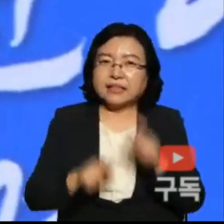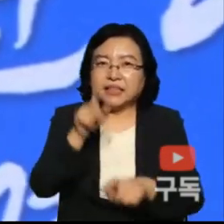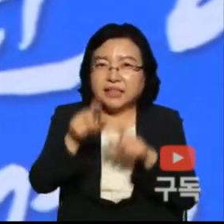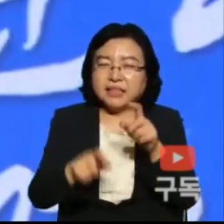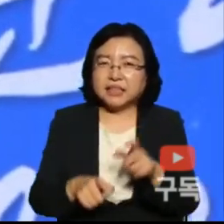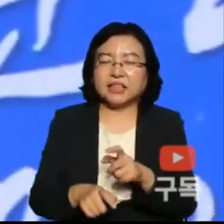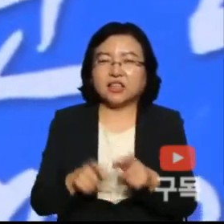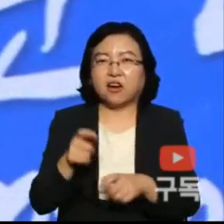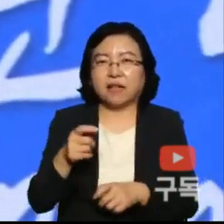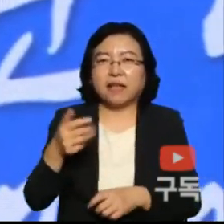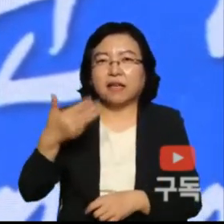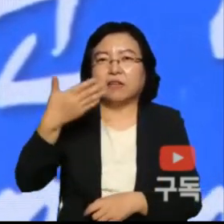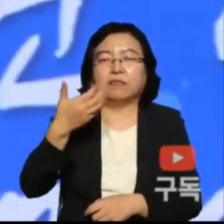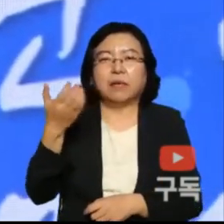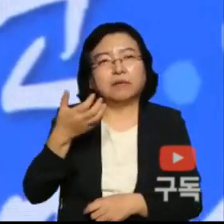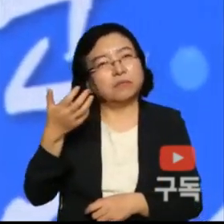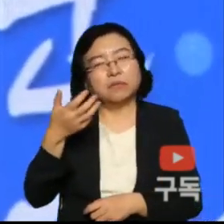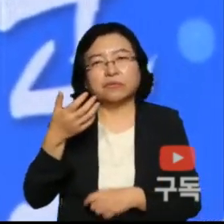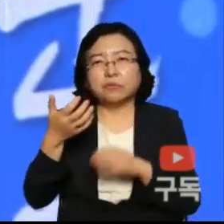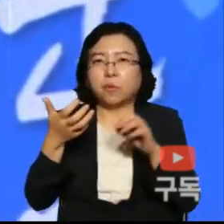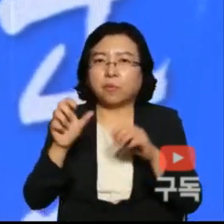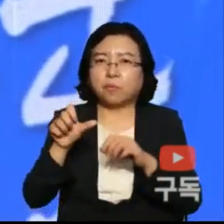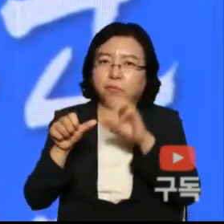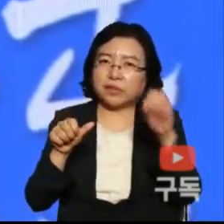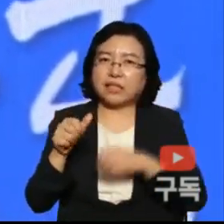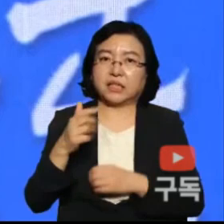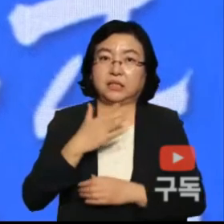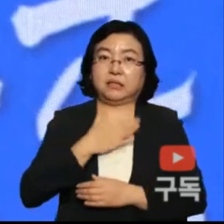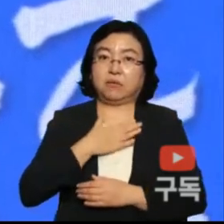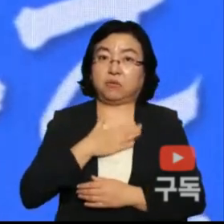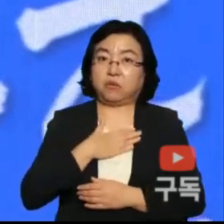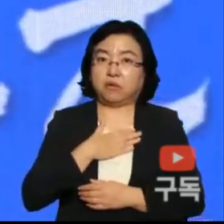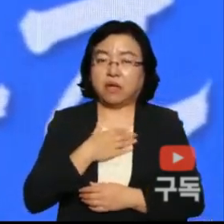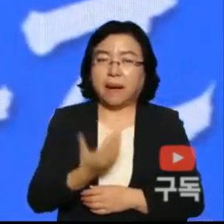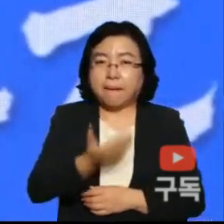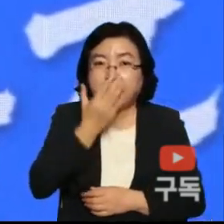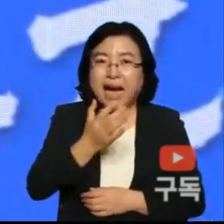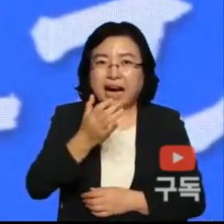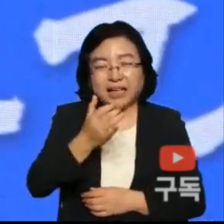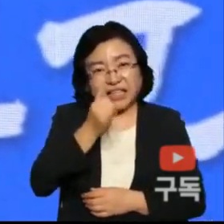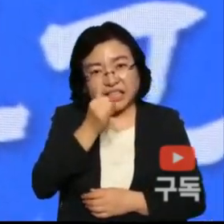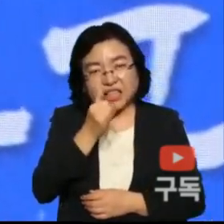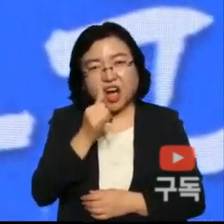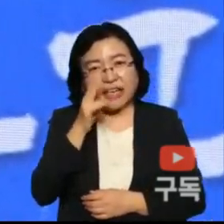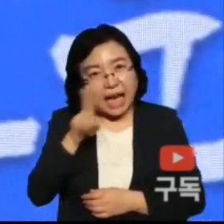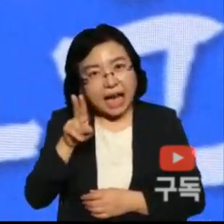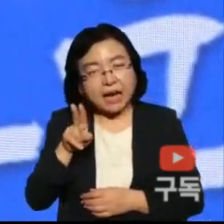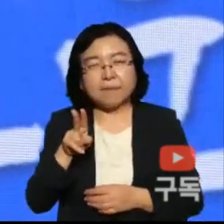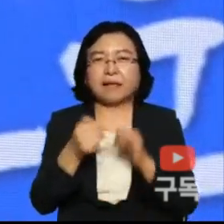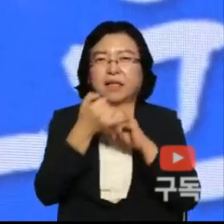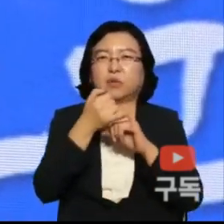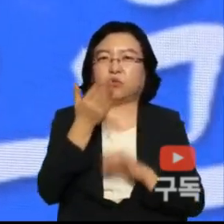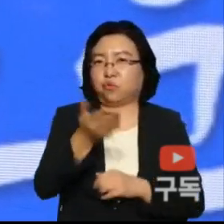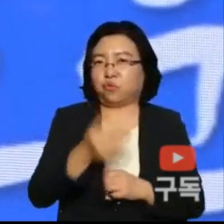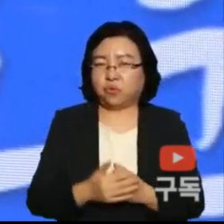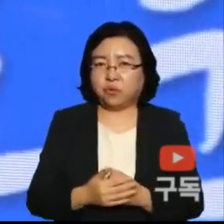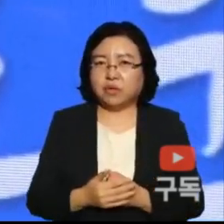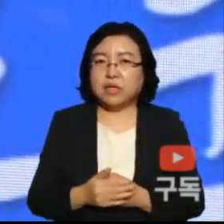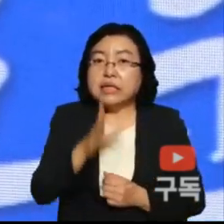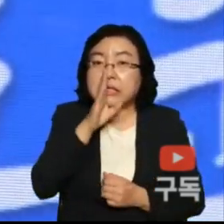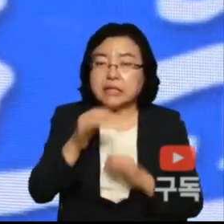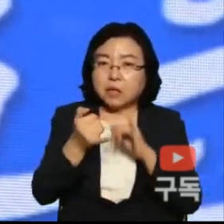저 이제 명은 가능한 1만 약속했고 실제로 한 약속은